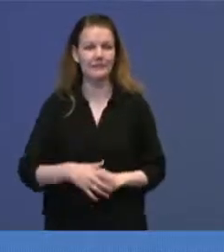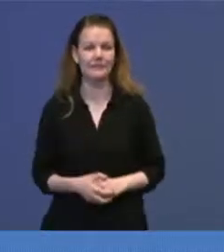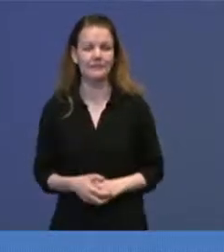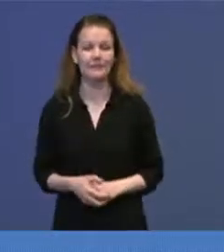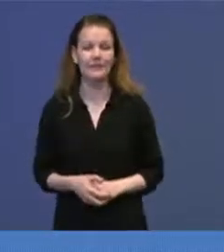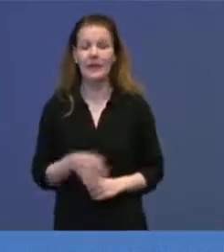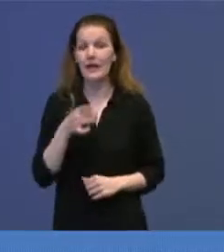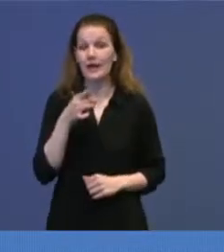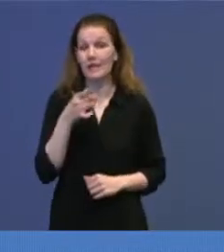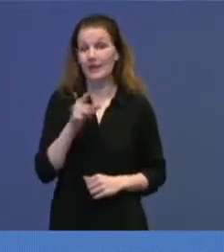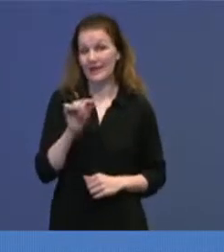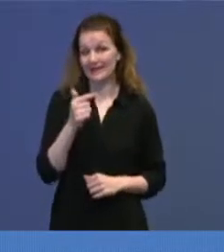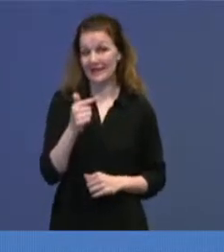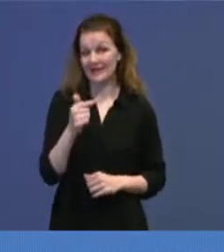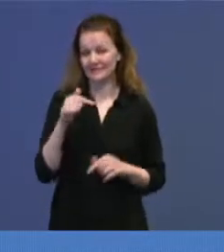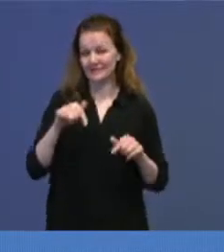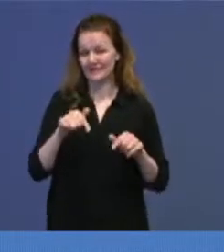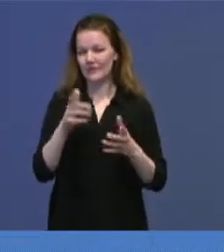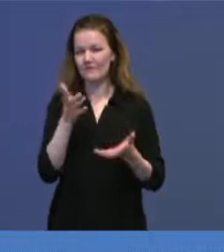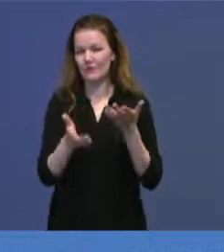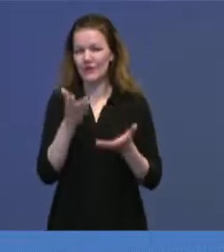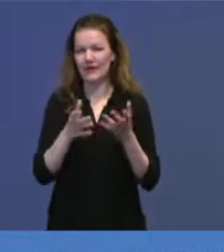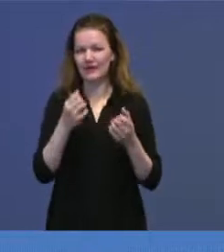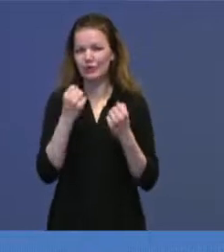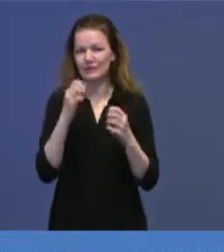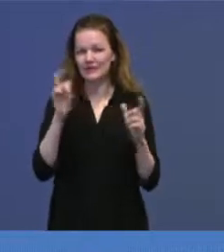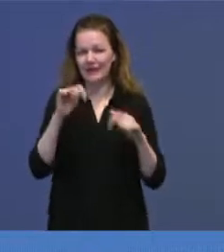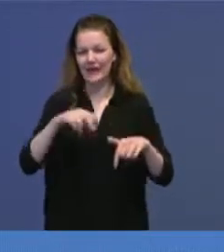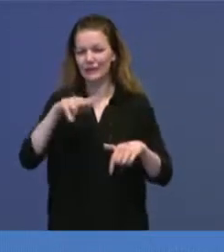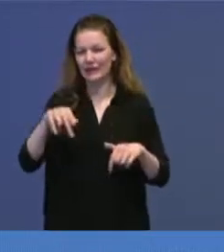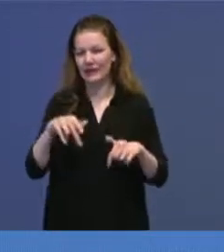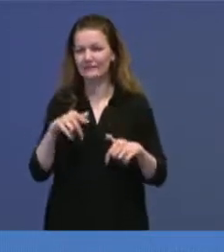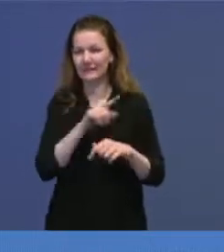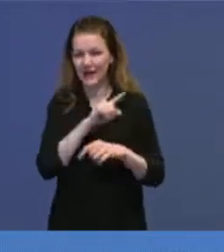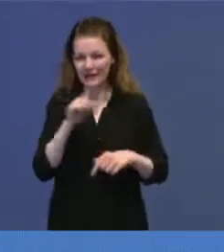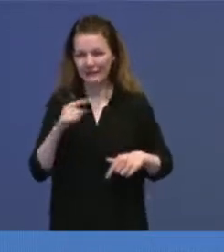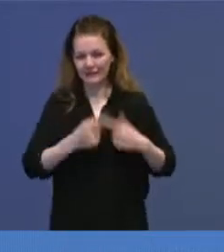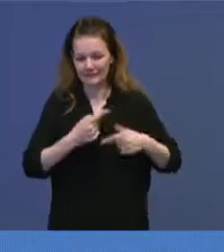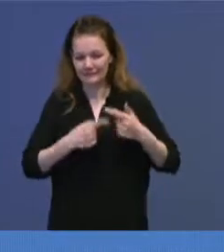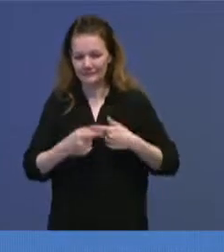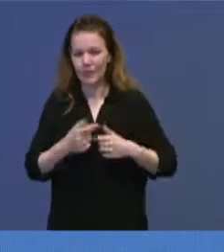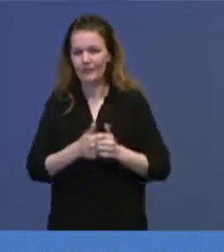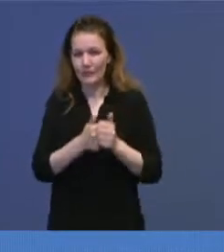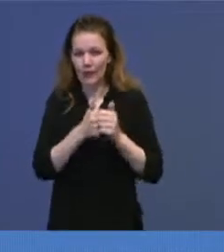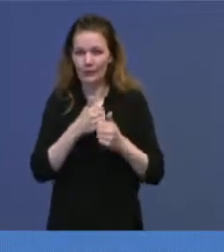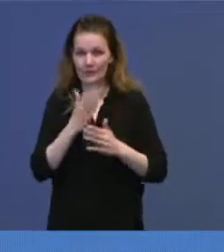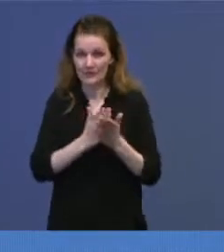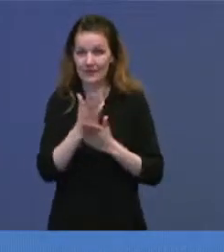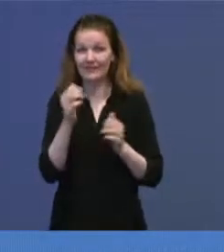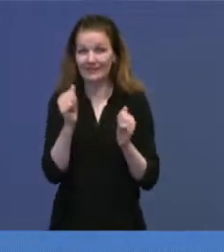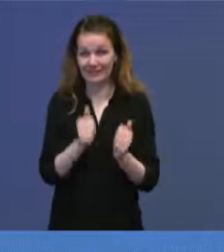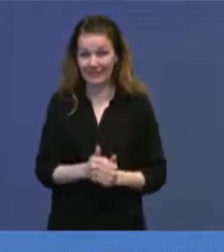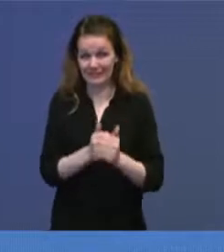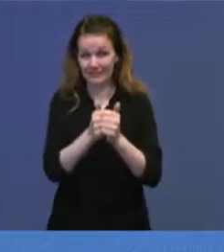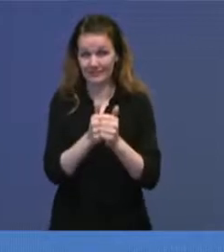PST vurderer trusselbildet i Norge fortløpende, og de følger situasjonen tett. Russland er en kjent trusselaktør for